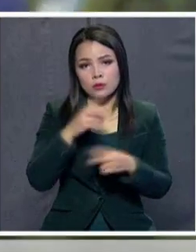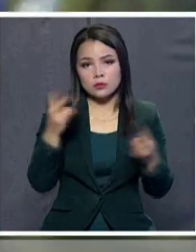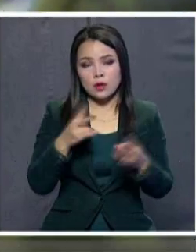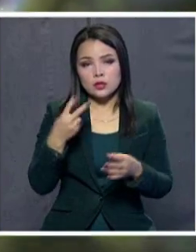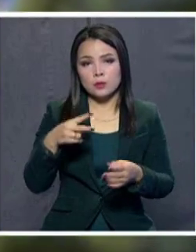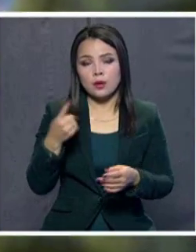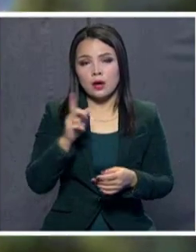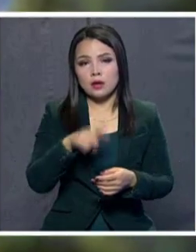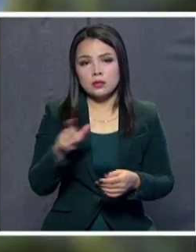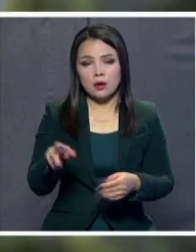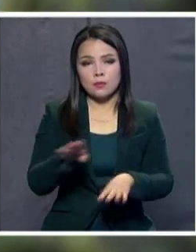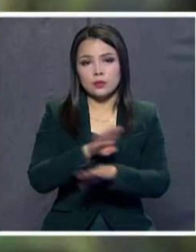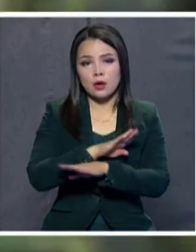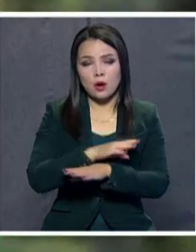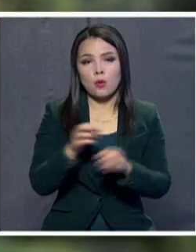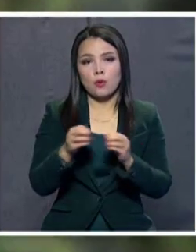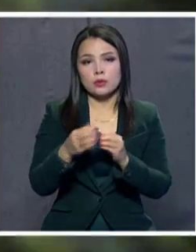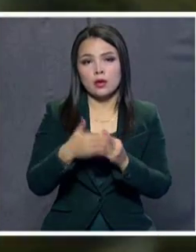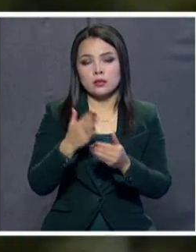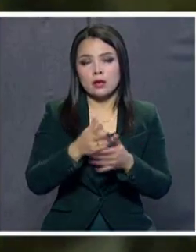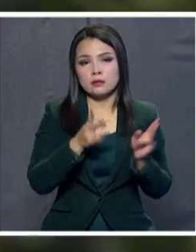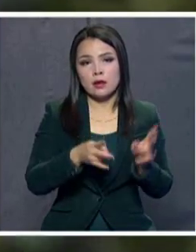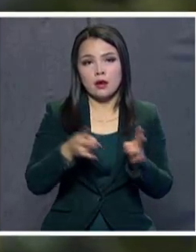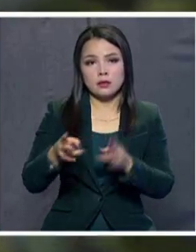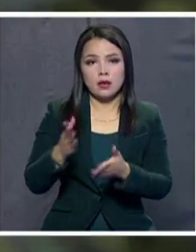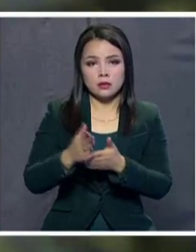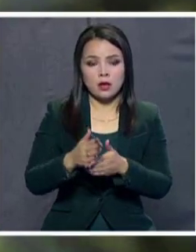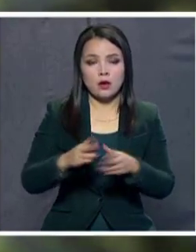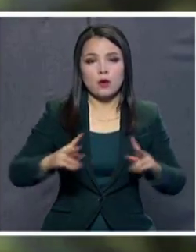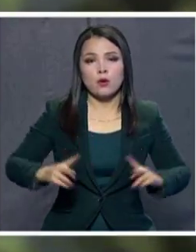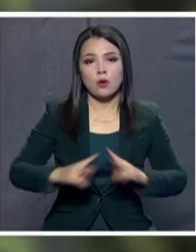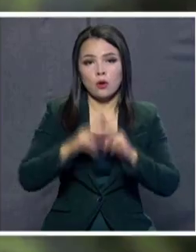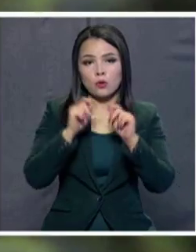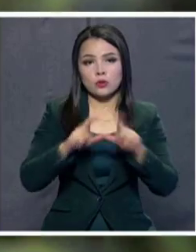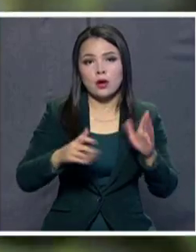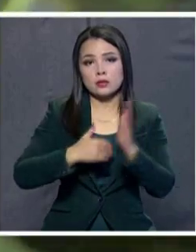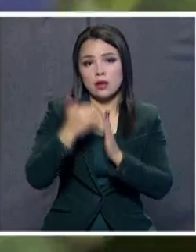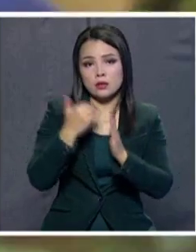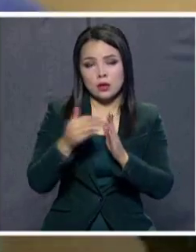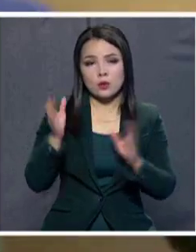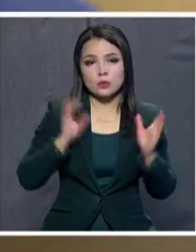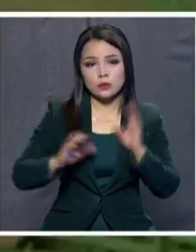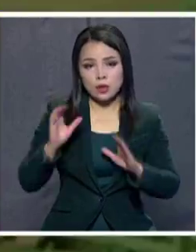ондаған жараланды. Марқұмдардың 17-сі осы колледждің студенттері, ал 5-і қызметкерлері.